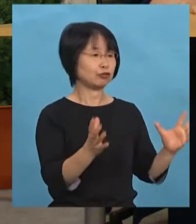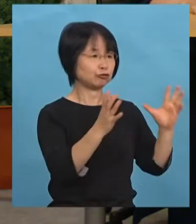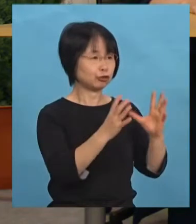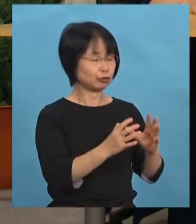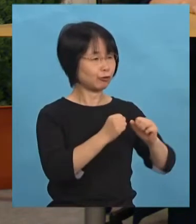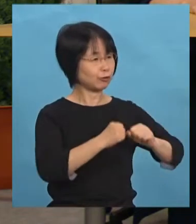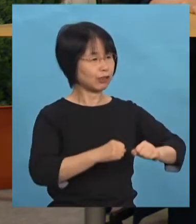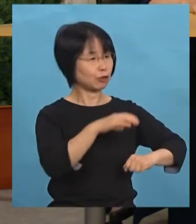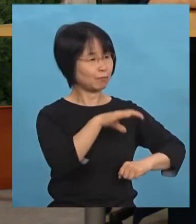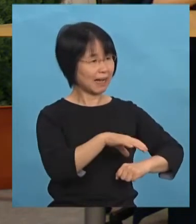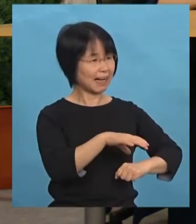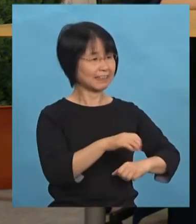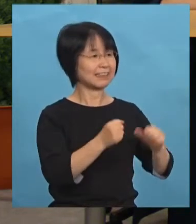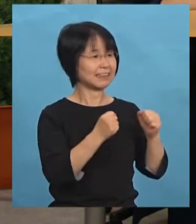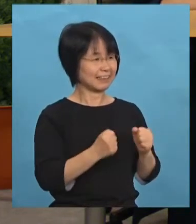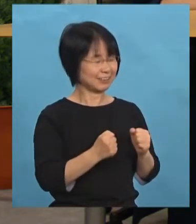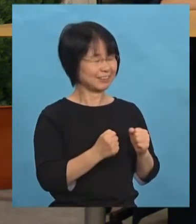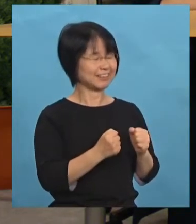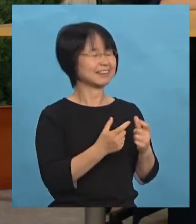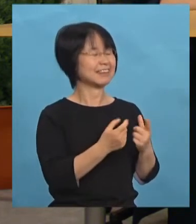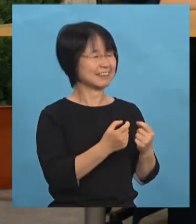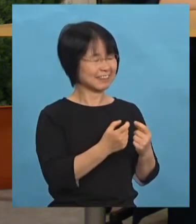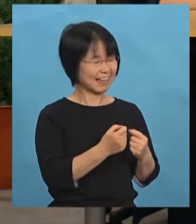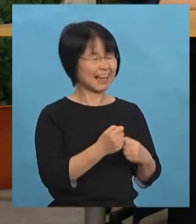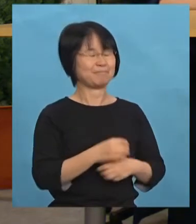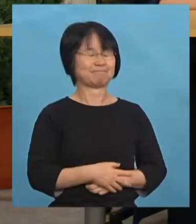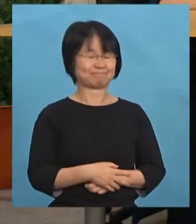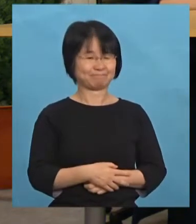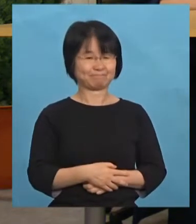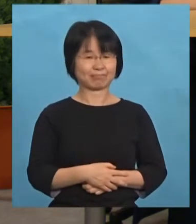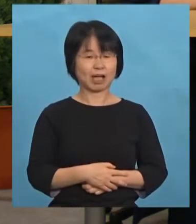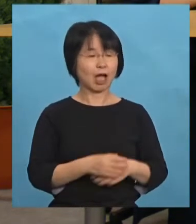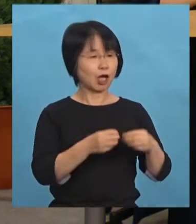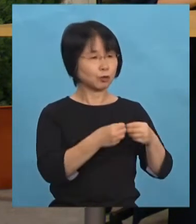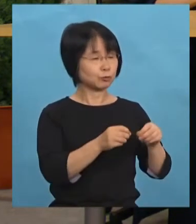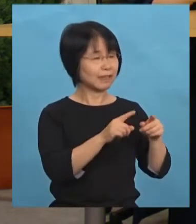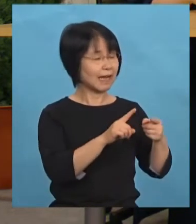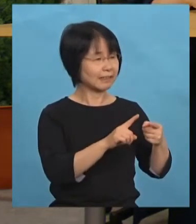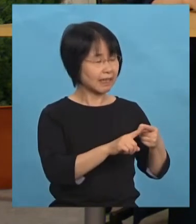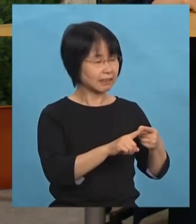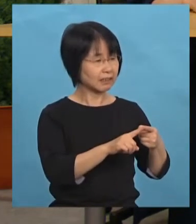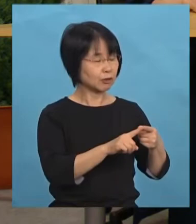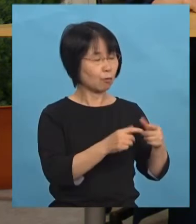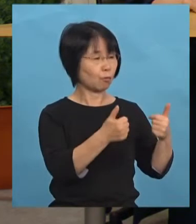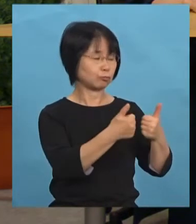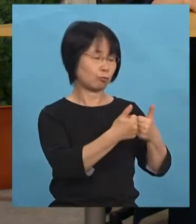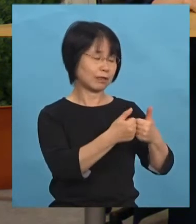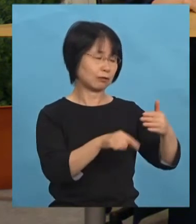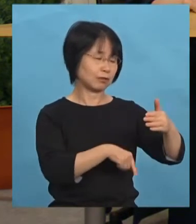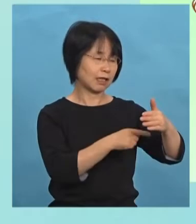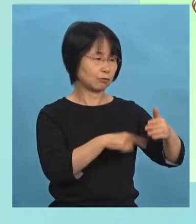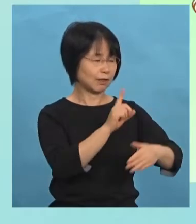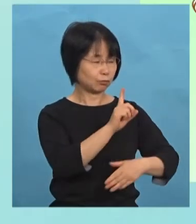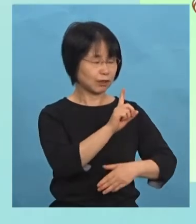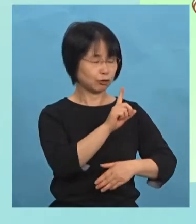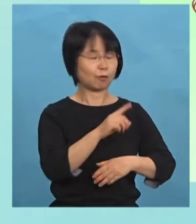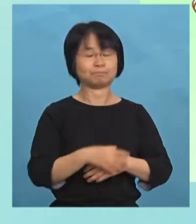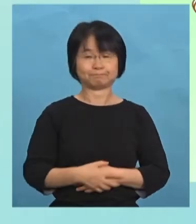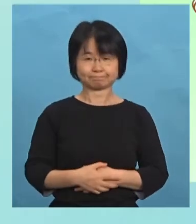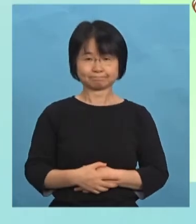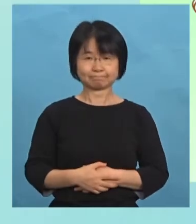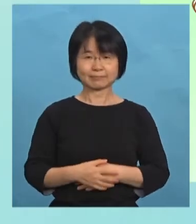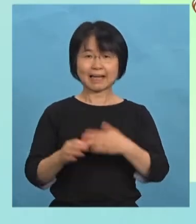っしゃるということなんですね。 はい、 よくわかりました。では具体的にはどんな相談があるんでしょうか？ はい、例